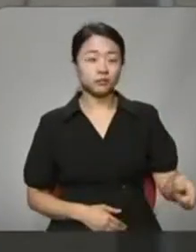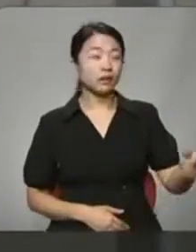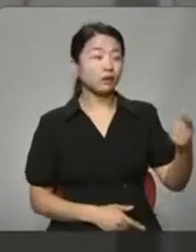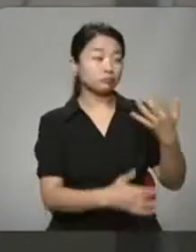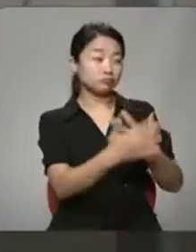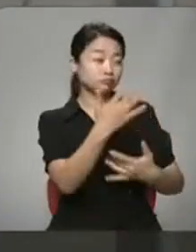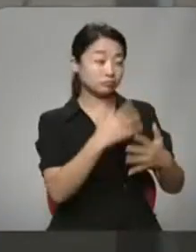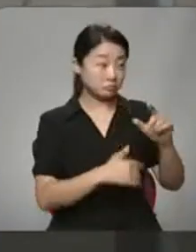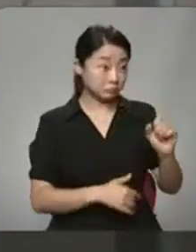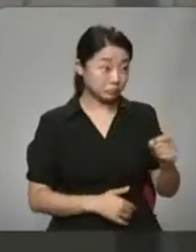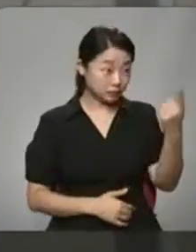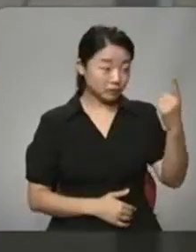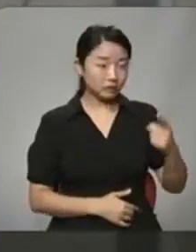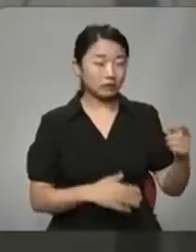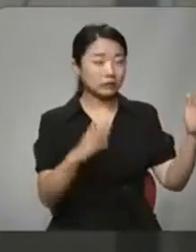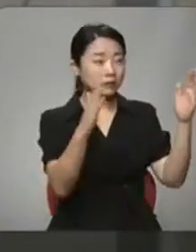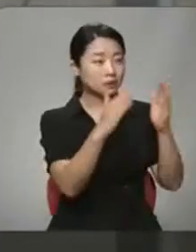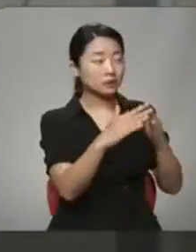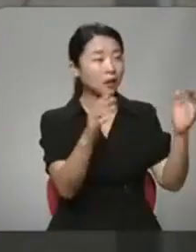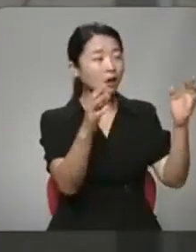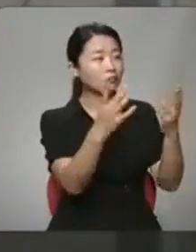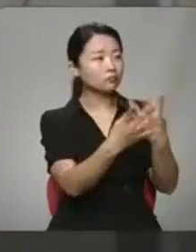의해서 모든 그